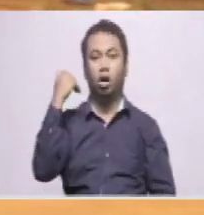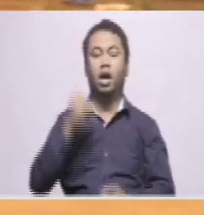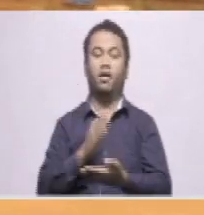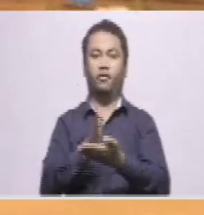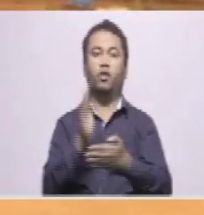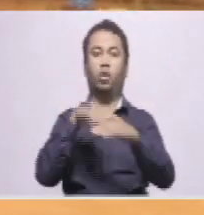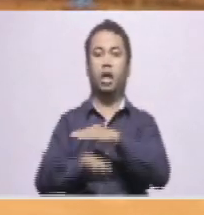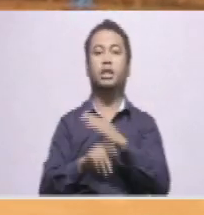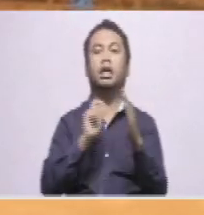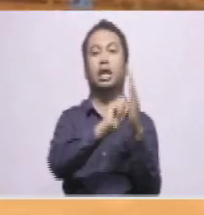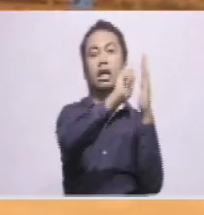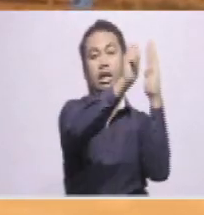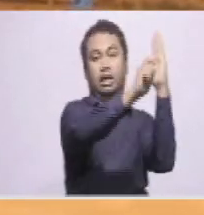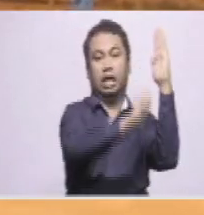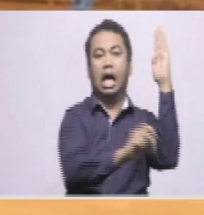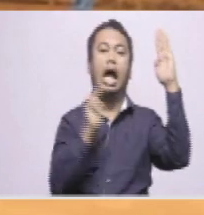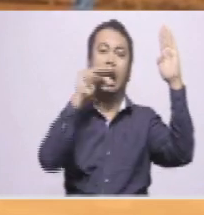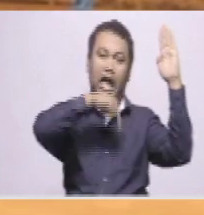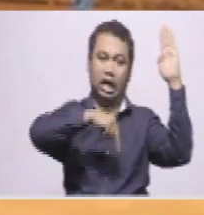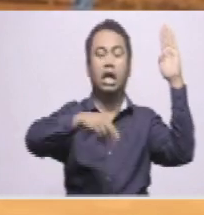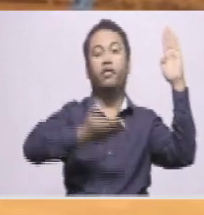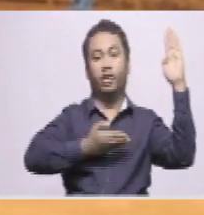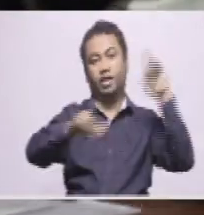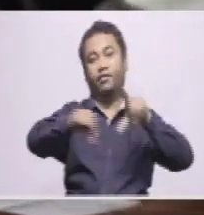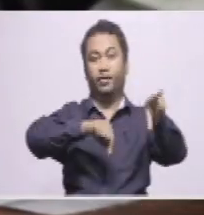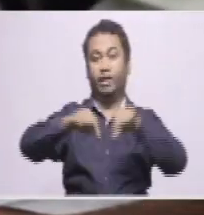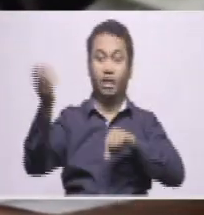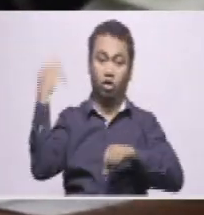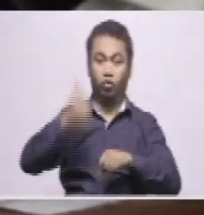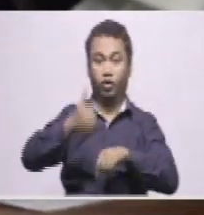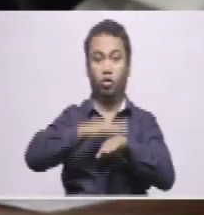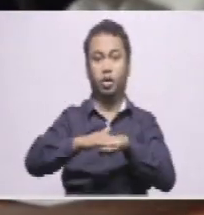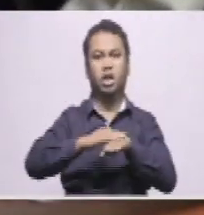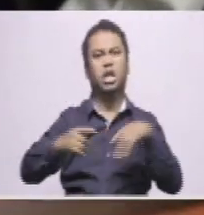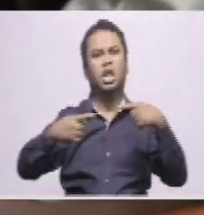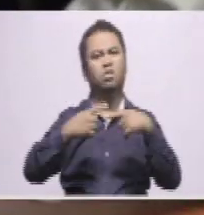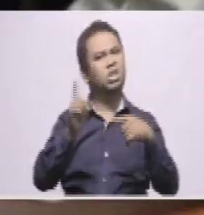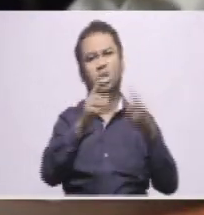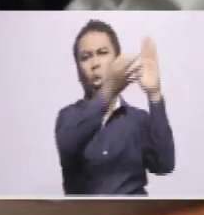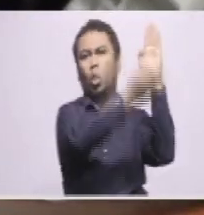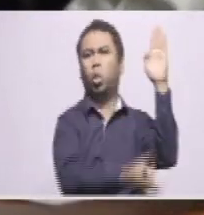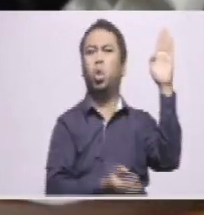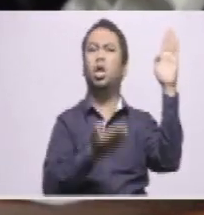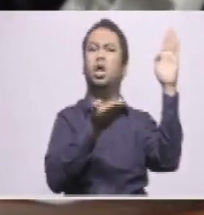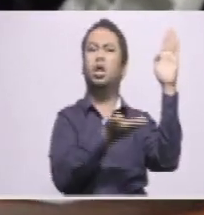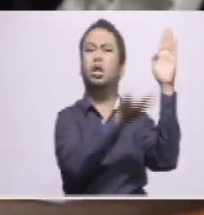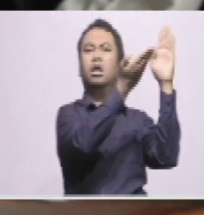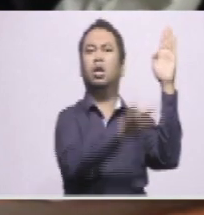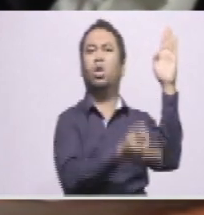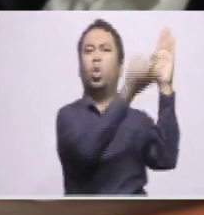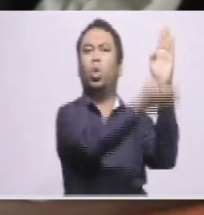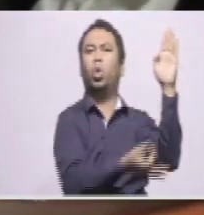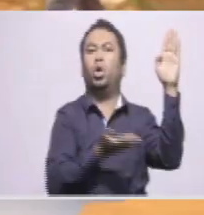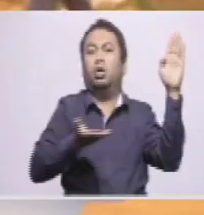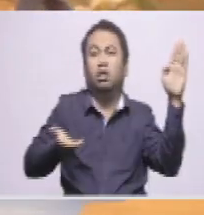anaty lisy mpifidianana tamin'ny fifidianana izay ho filoham-pirenena dia tsy hita indray ao anaty lisitra ho ao amin'ny